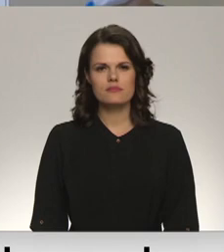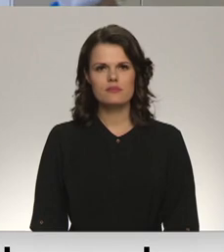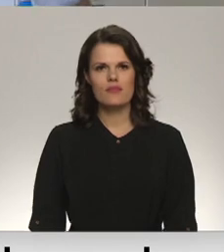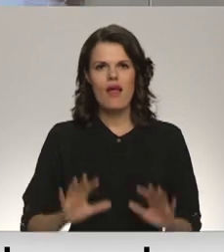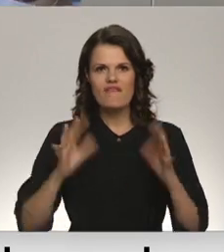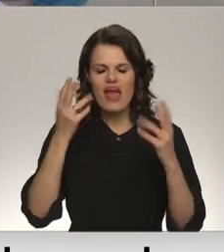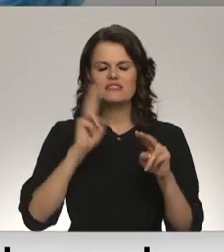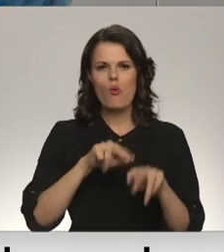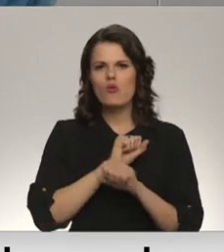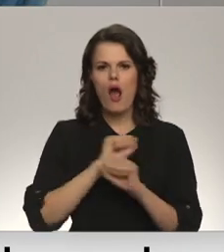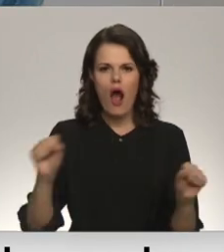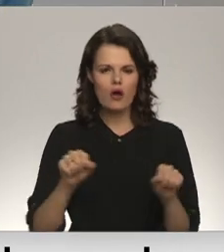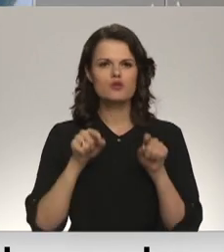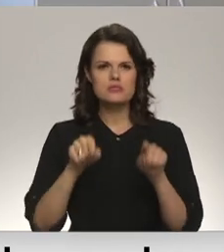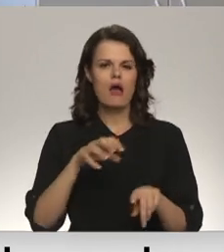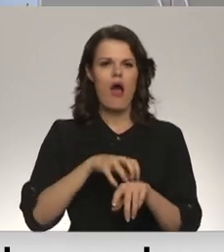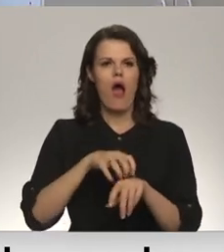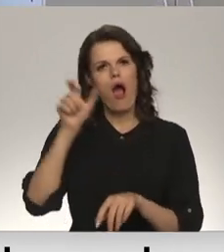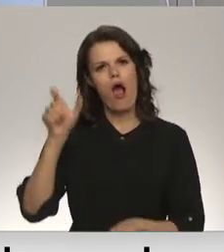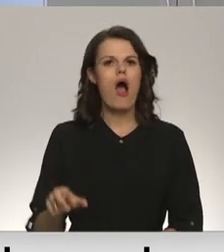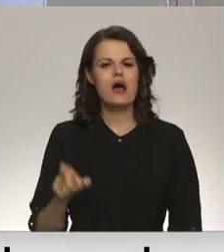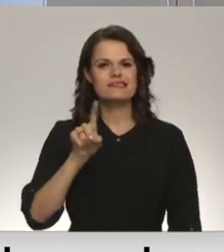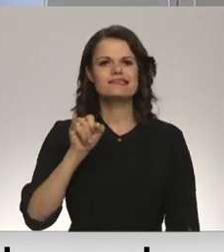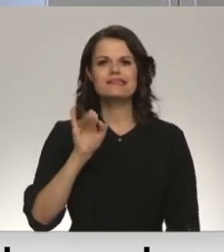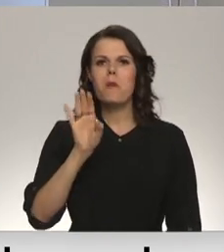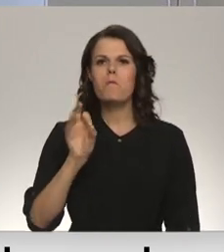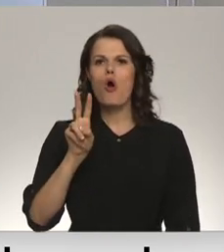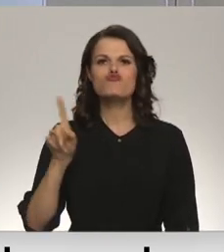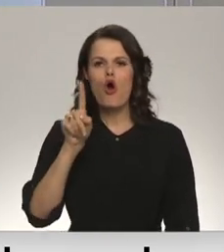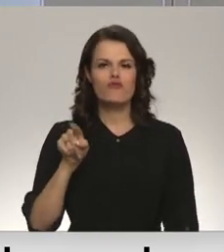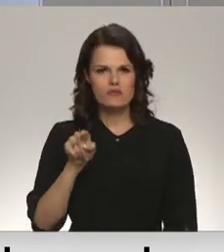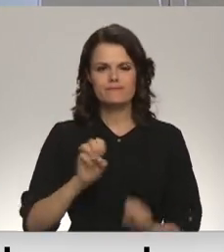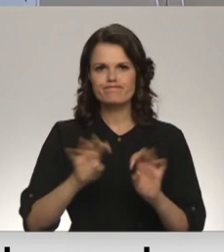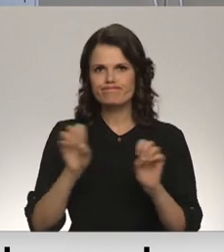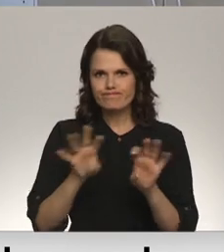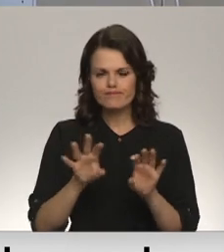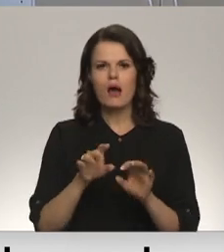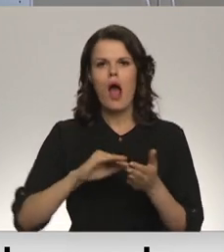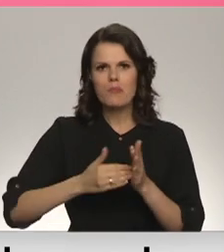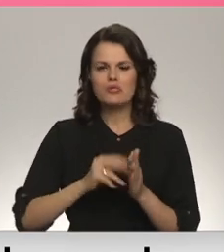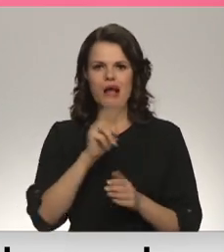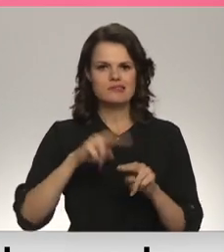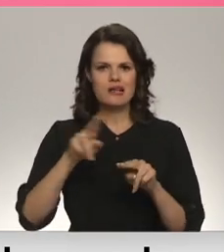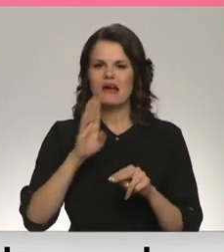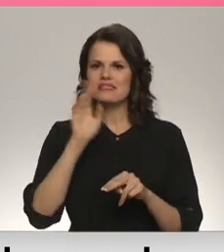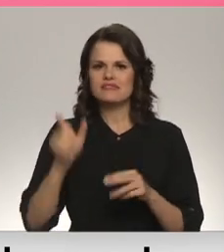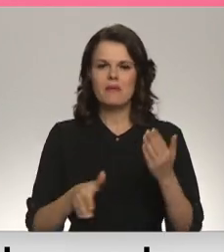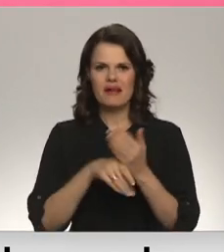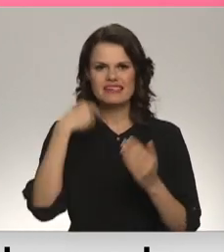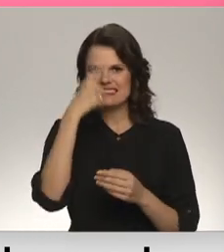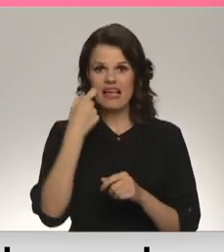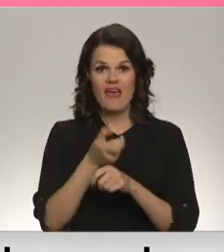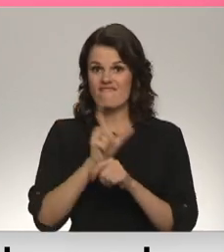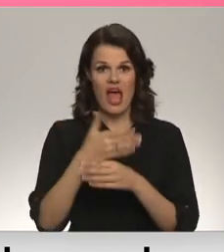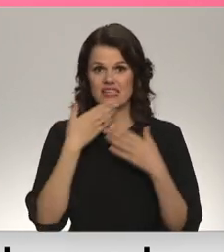Veiksme un ātrums. Tā ārsts Vjačeslavs Simonovs skaidro apstākļus, kas ļāva pacientei palīdzēt. Sejas viņai vairs